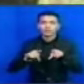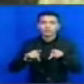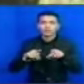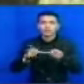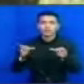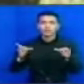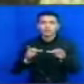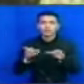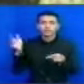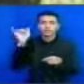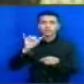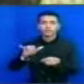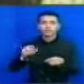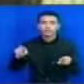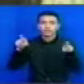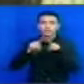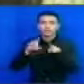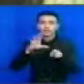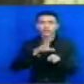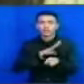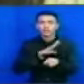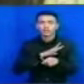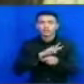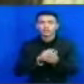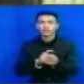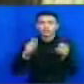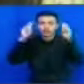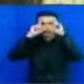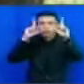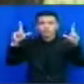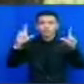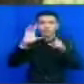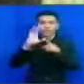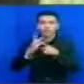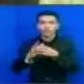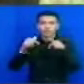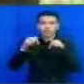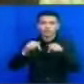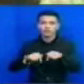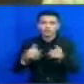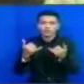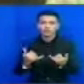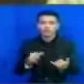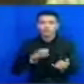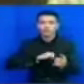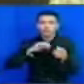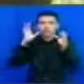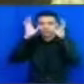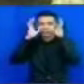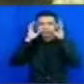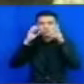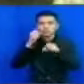idene hanesan sir heinde mas timor laran ni lulik makirene mas ohin hau Kristi pebes tamba fatu lulik